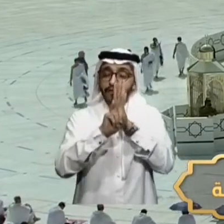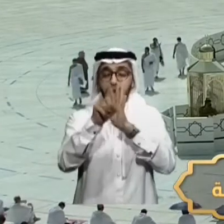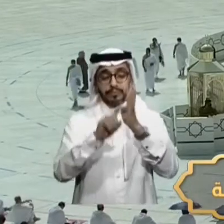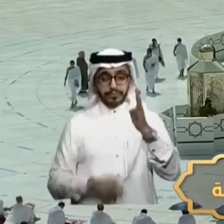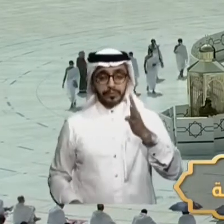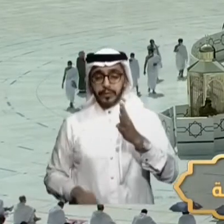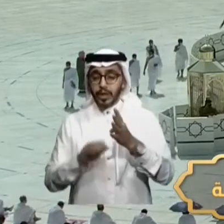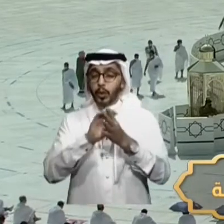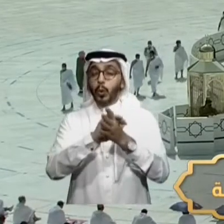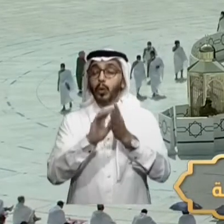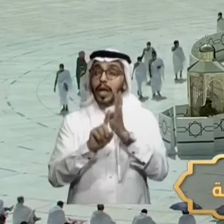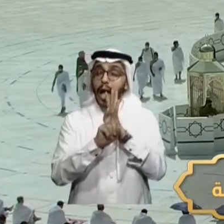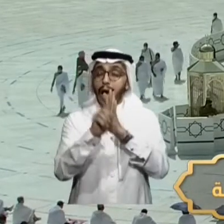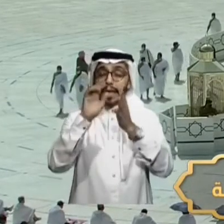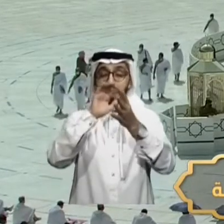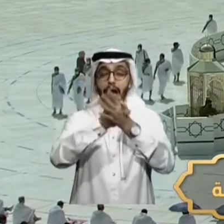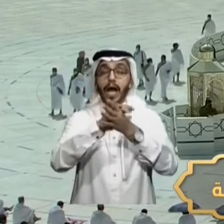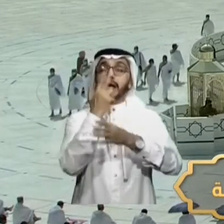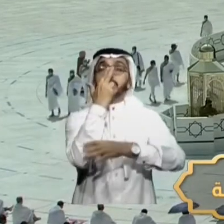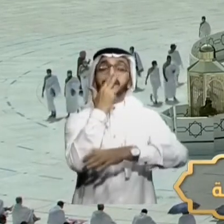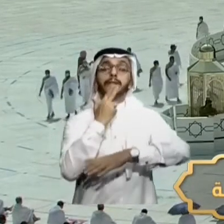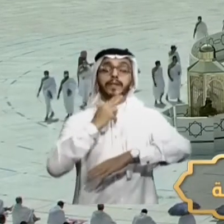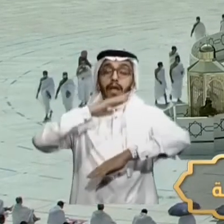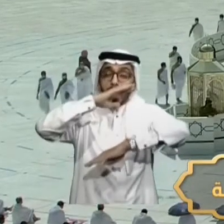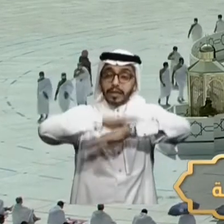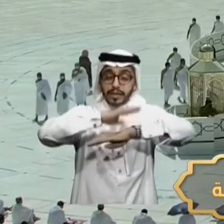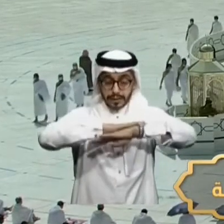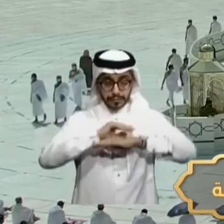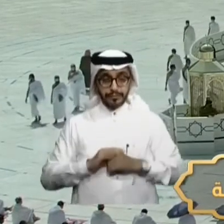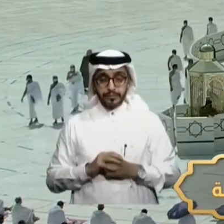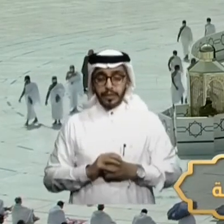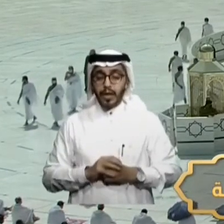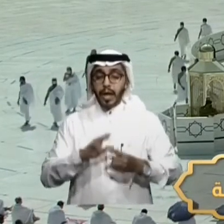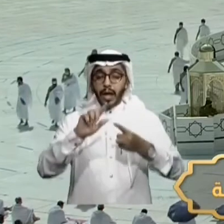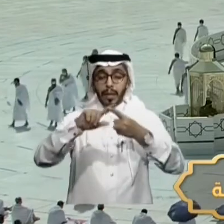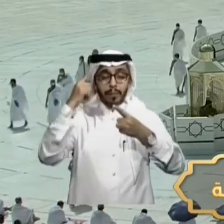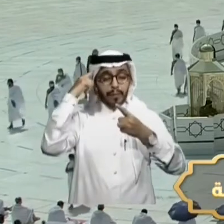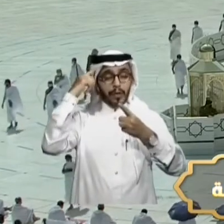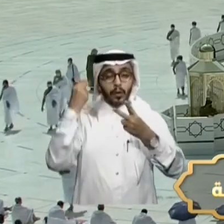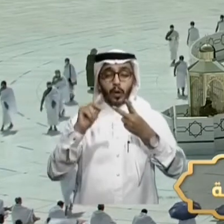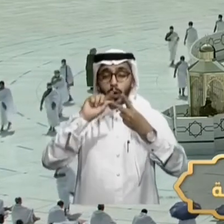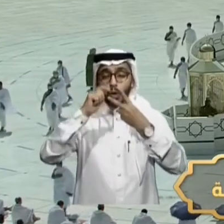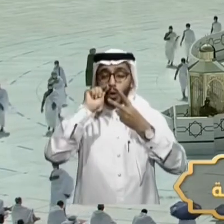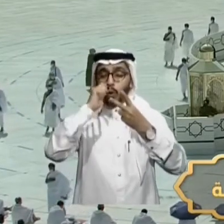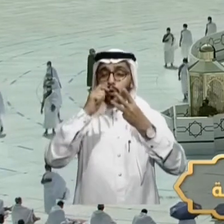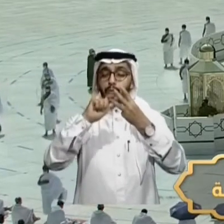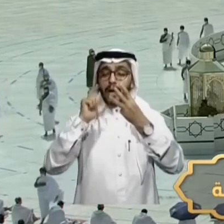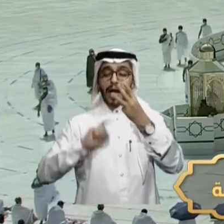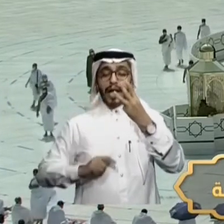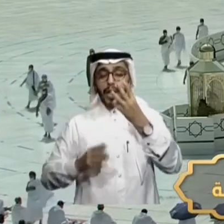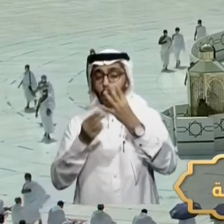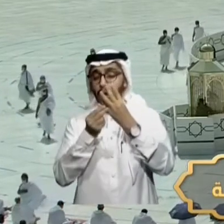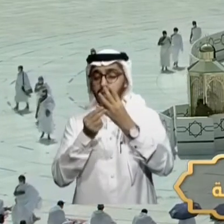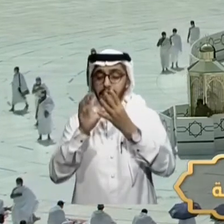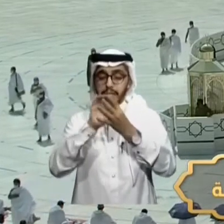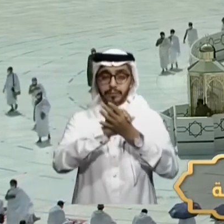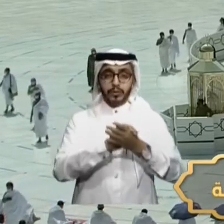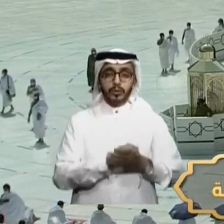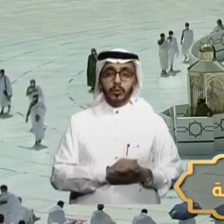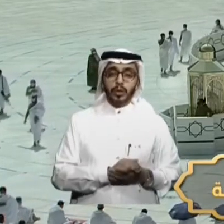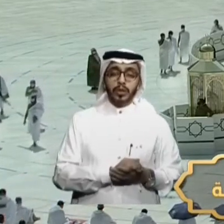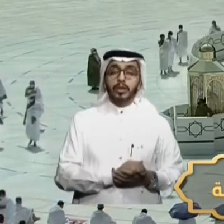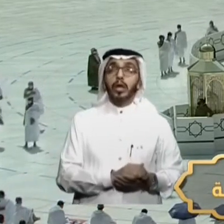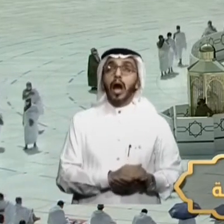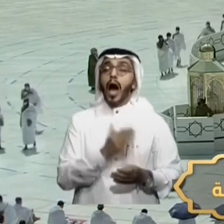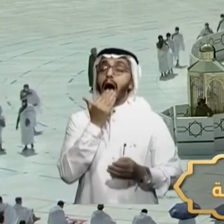الحنفاء ذوي القدر العلي والشرف الجلي، أبي بكر وعمر وعثمان وعلي،